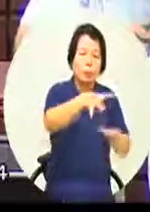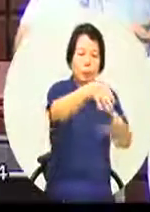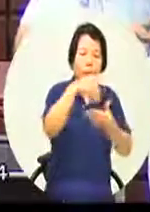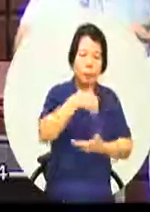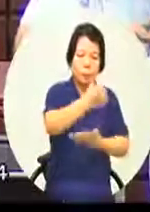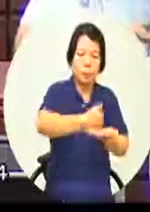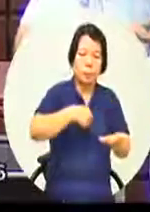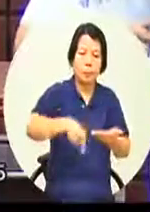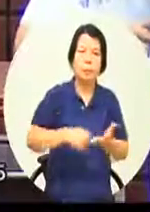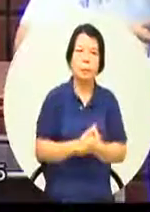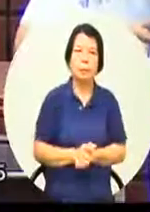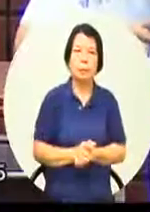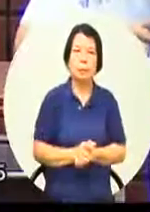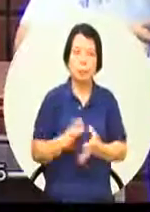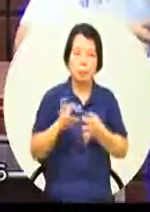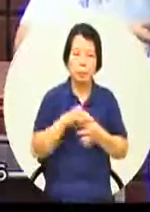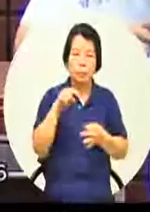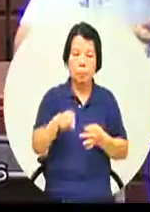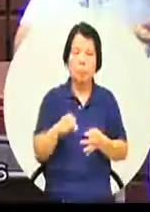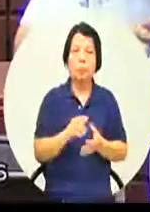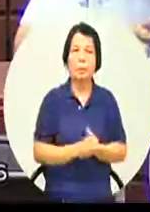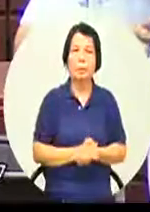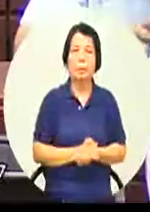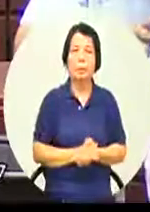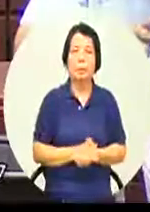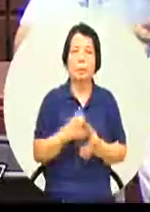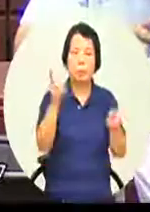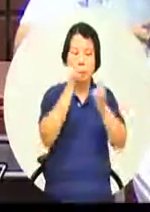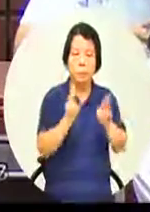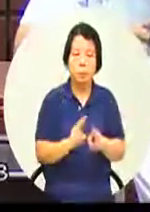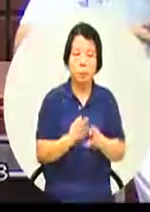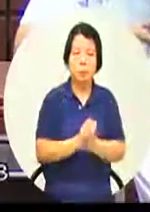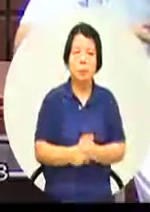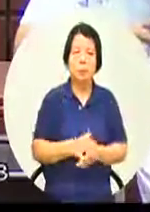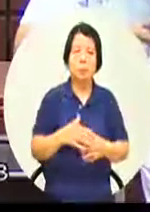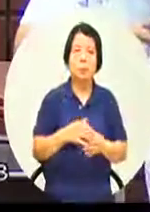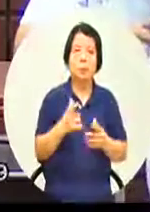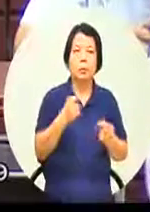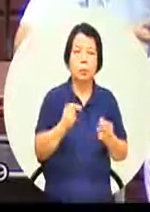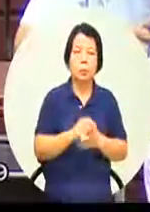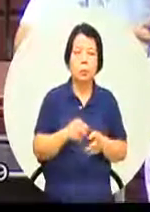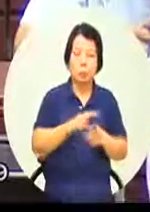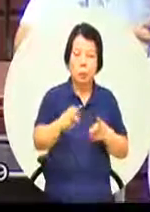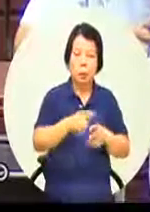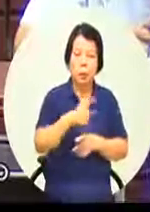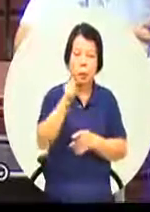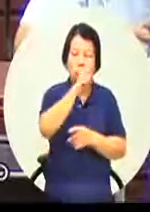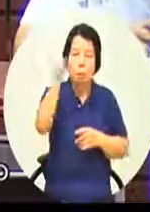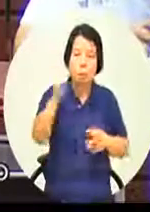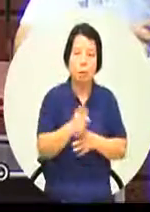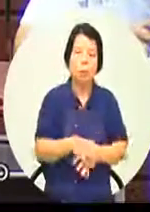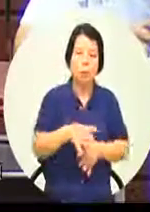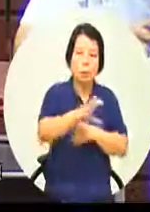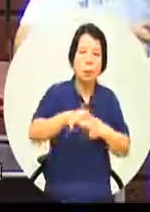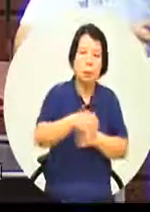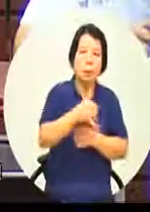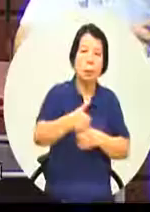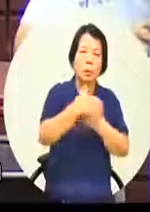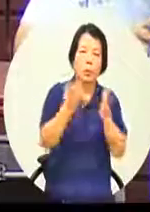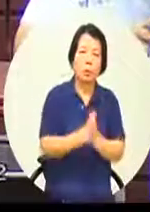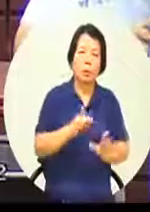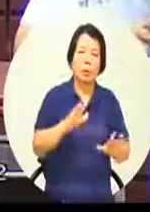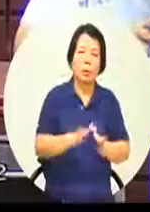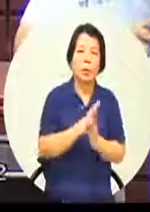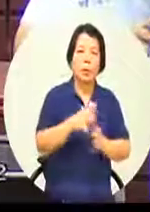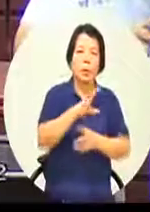以说也因为这样子，除了说我们的一个电子商通路平台以外，我们办了一日农夫，我们办了田园飨宴，哦，这个